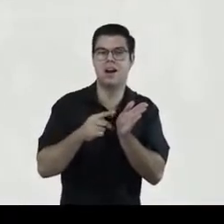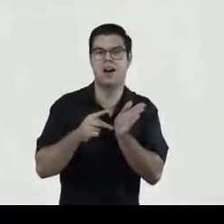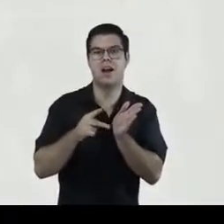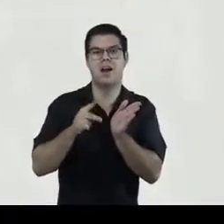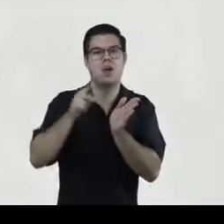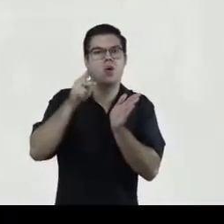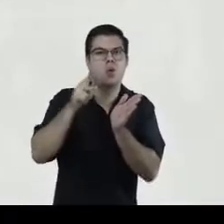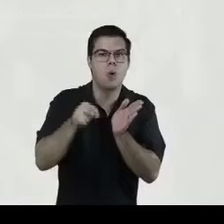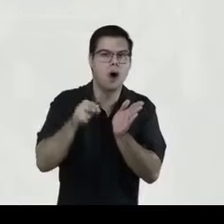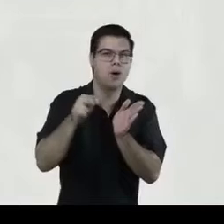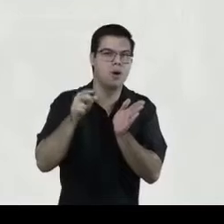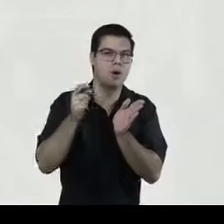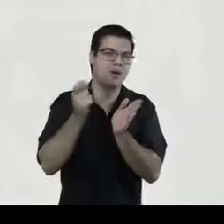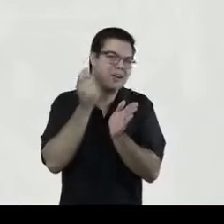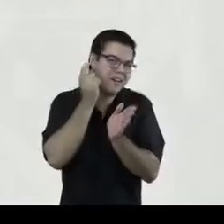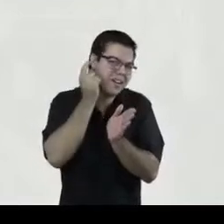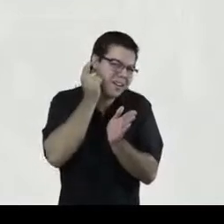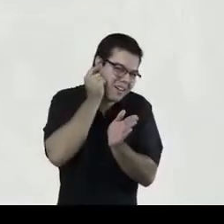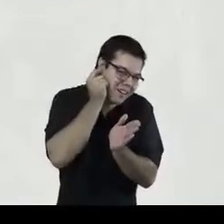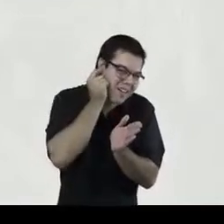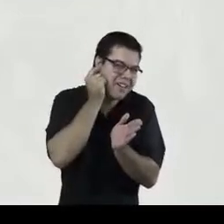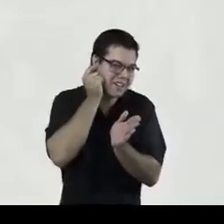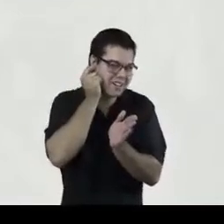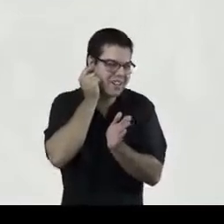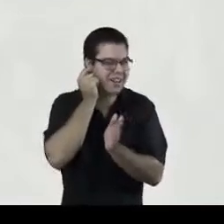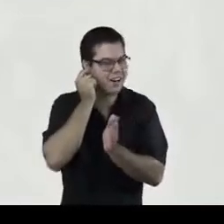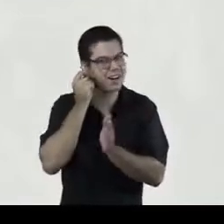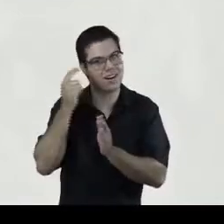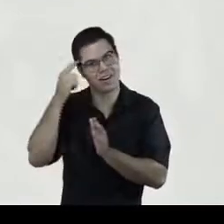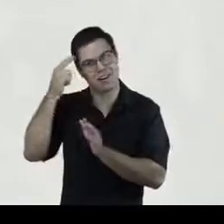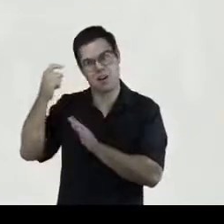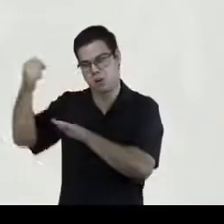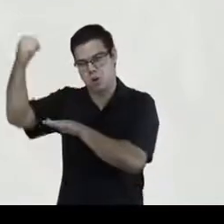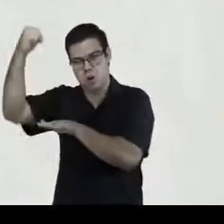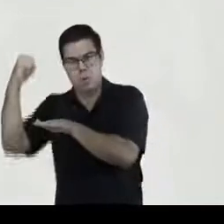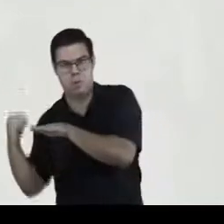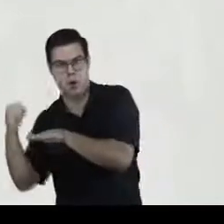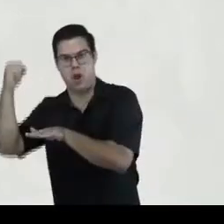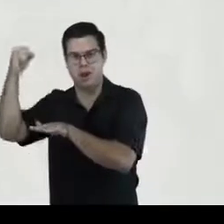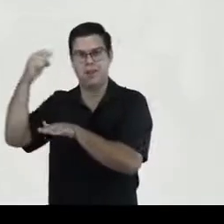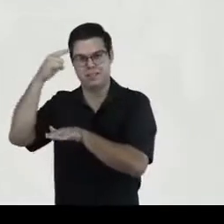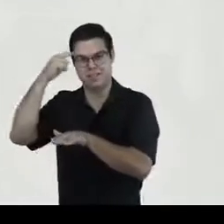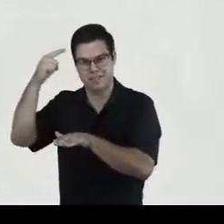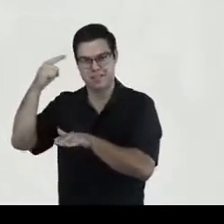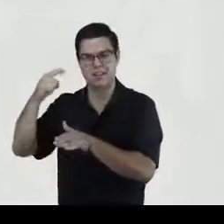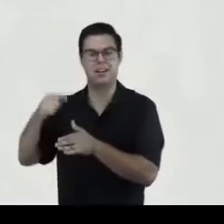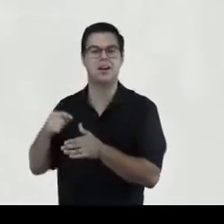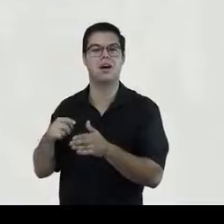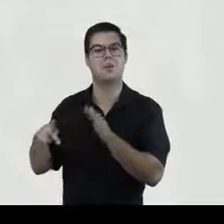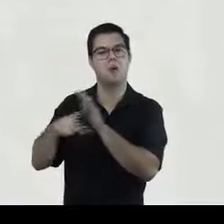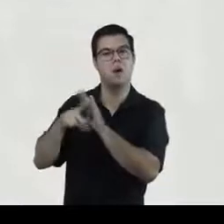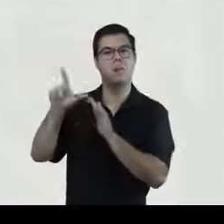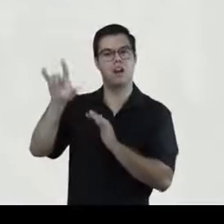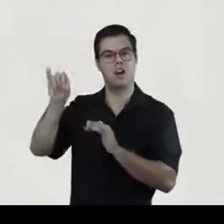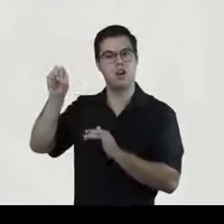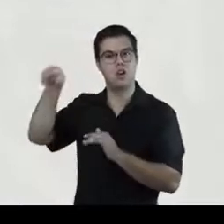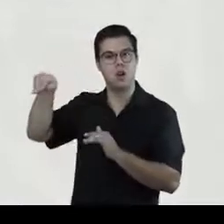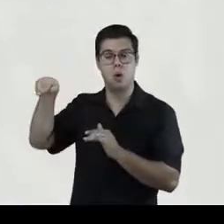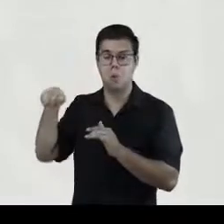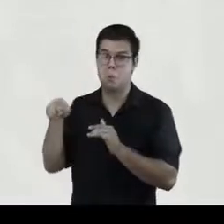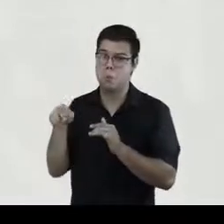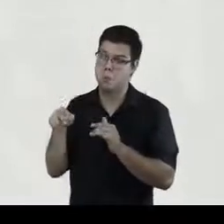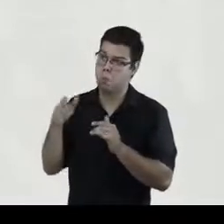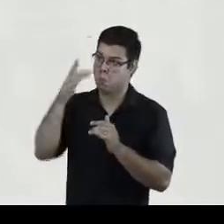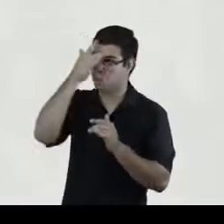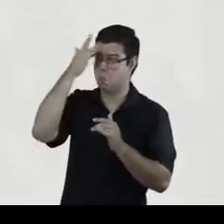s'appelait Voériot. Et elle suppose que ce Voériot est le responsable de cet ornement